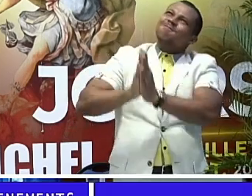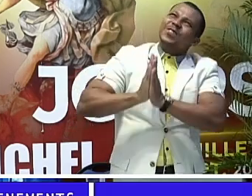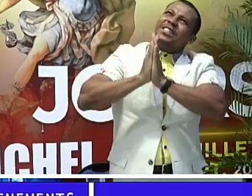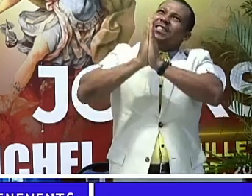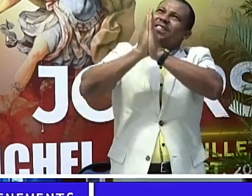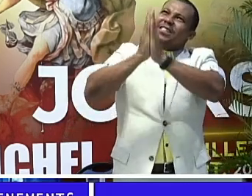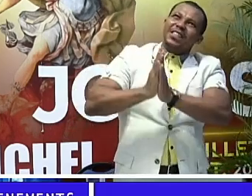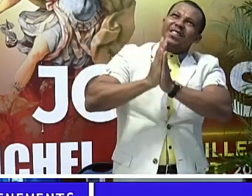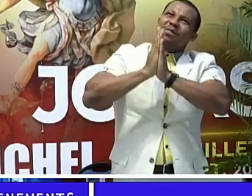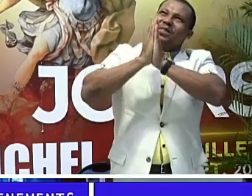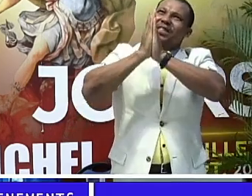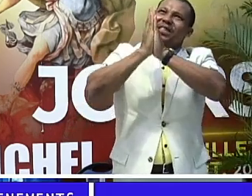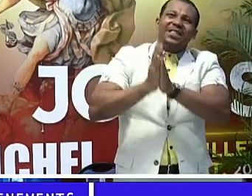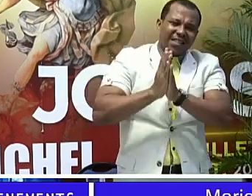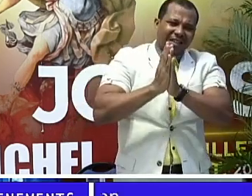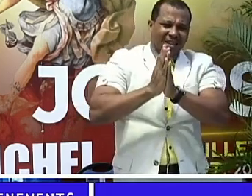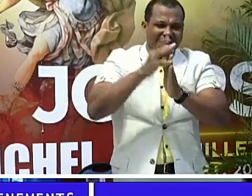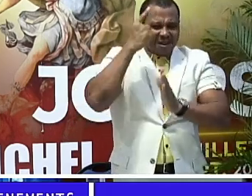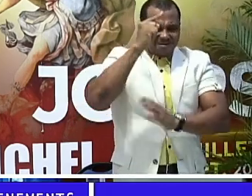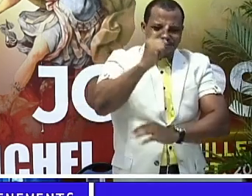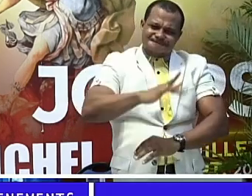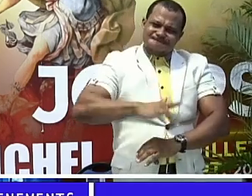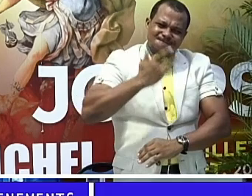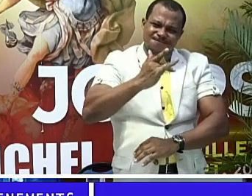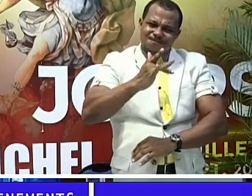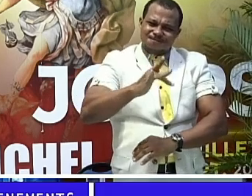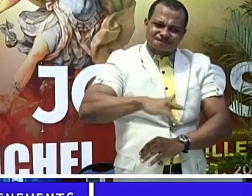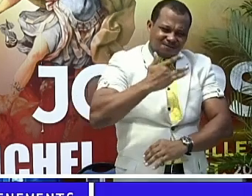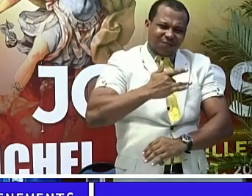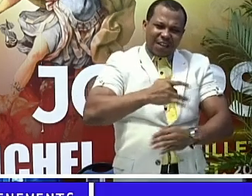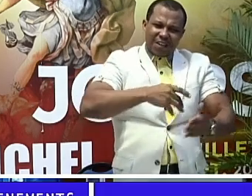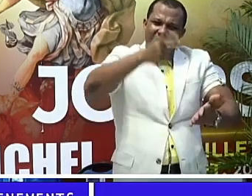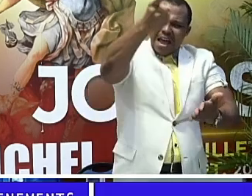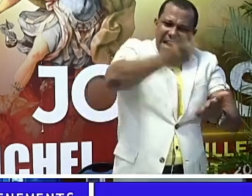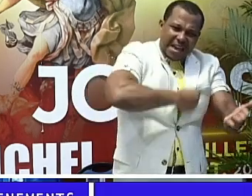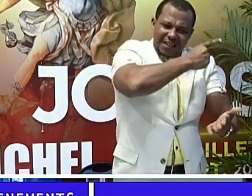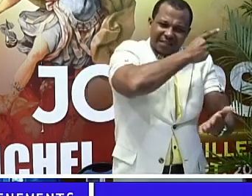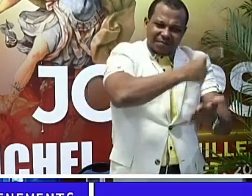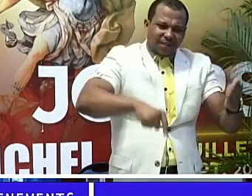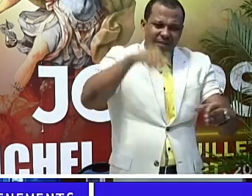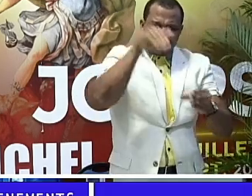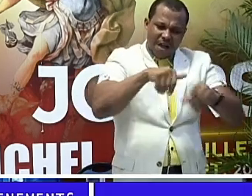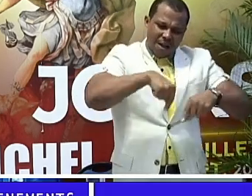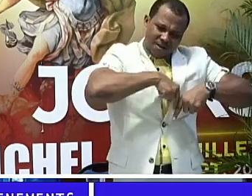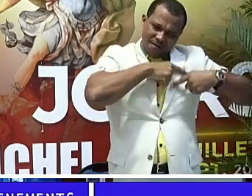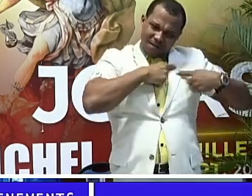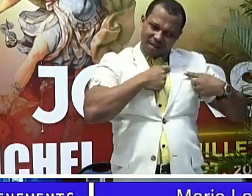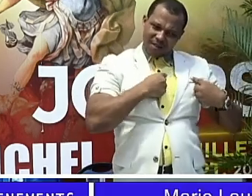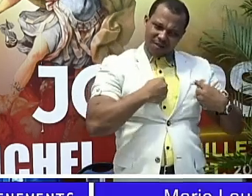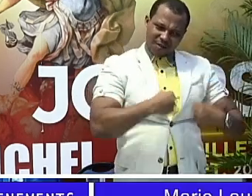que type de sentiment sa yo sorti nan cœur haïtien.